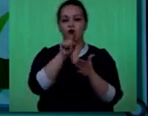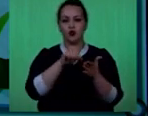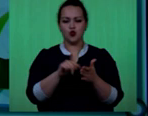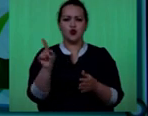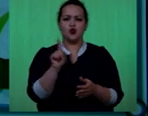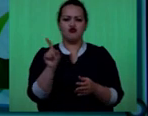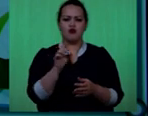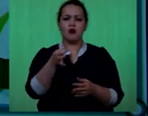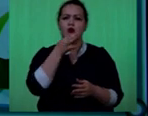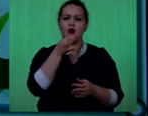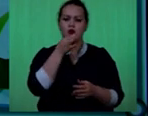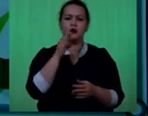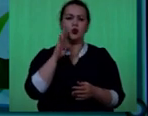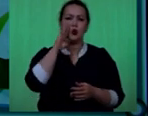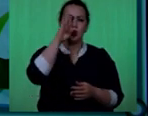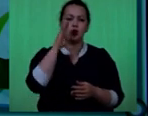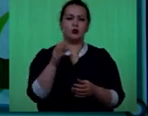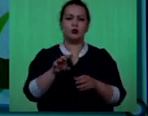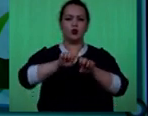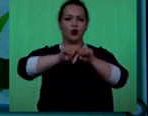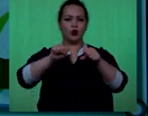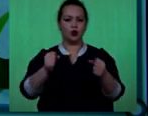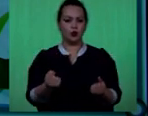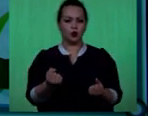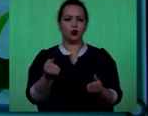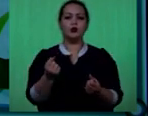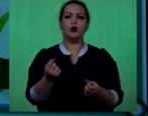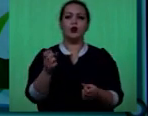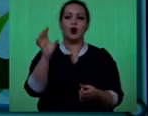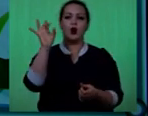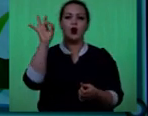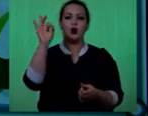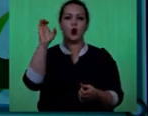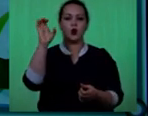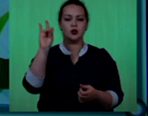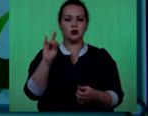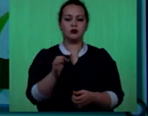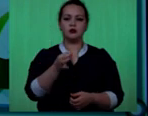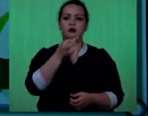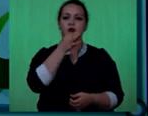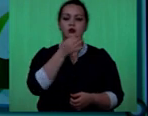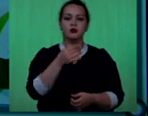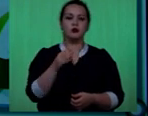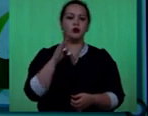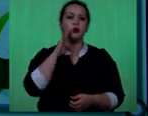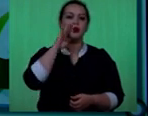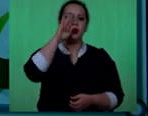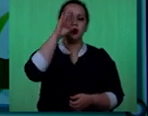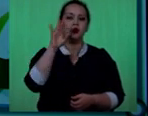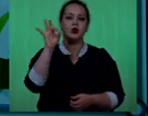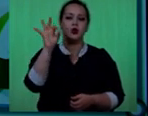рано утром гнут росы молодцы рано утром росы гнут